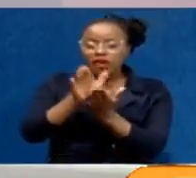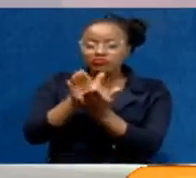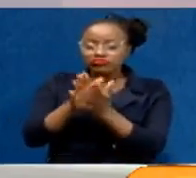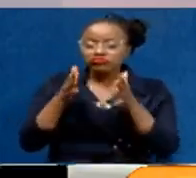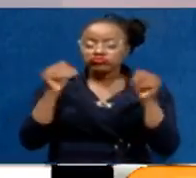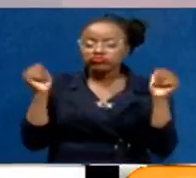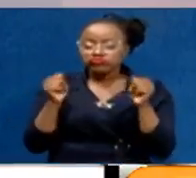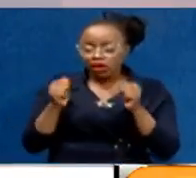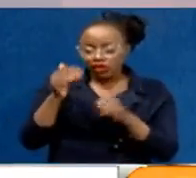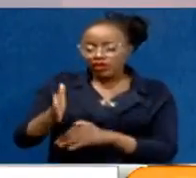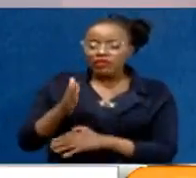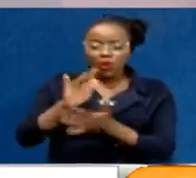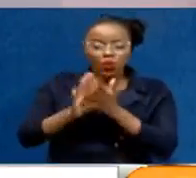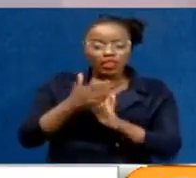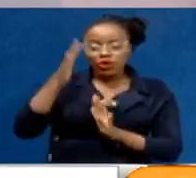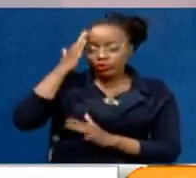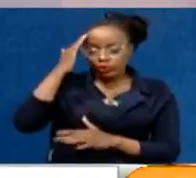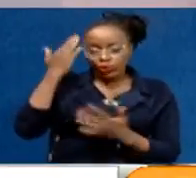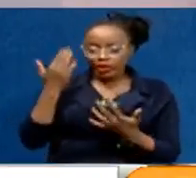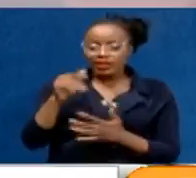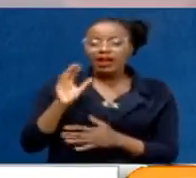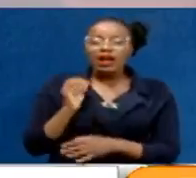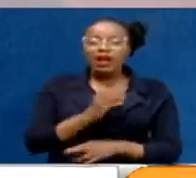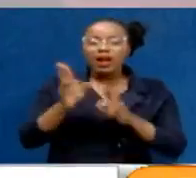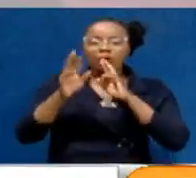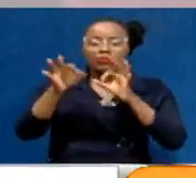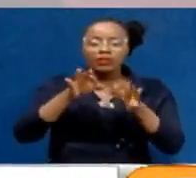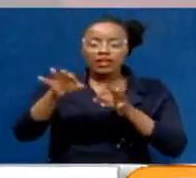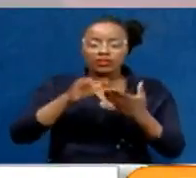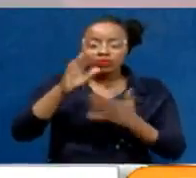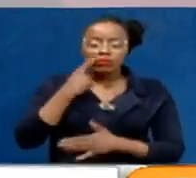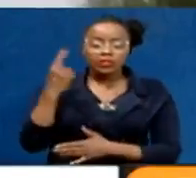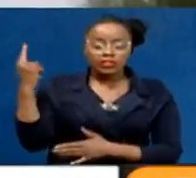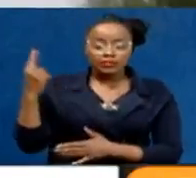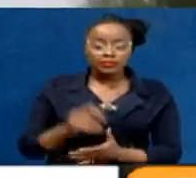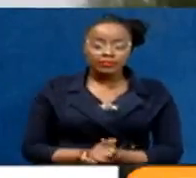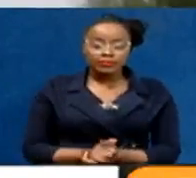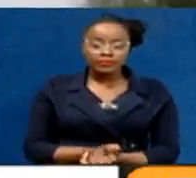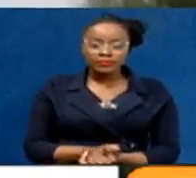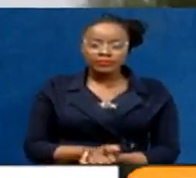katika hospitali ya Naivasha bila kutambuliwa. Maria Nyambura anaarifu zaidi.